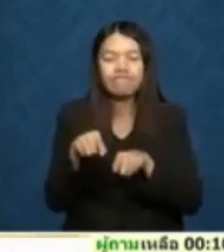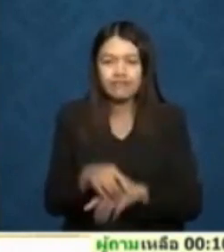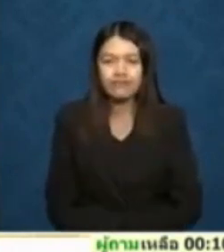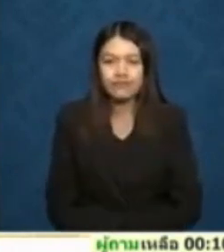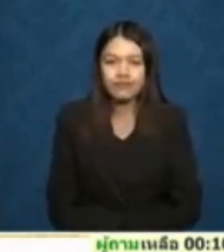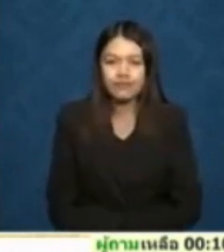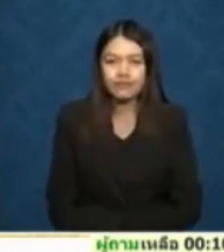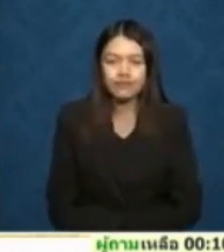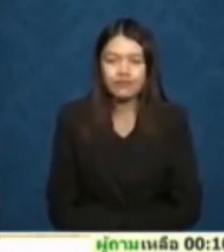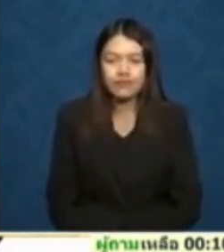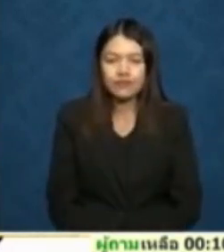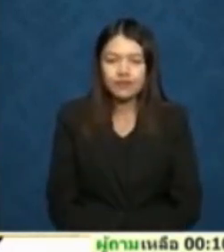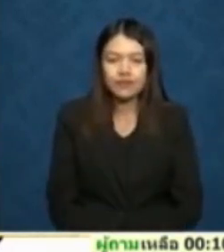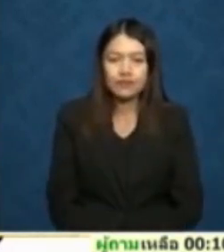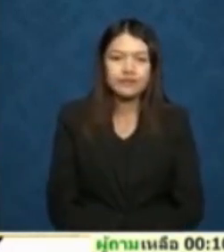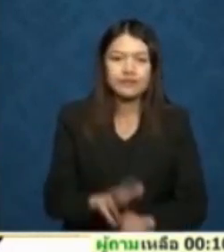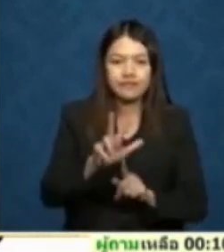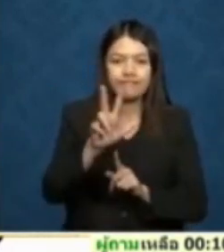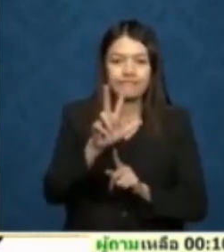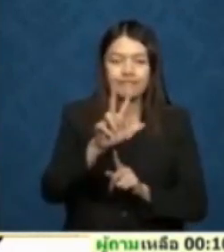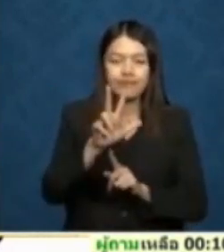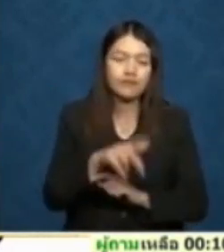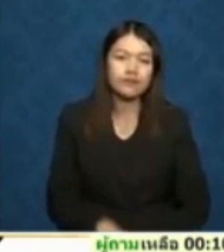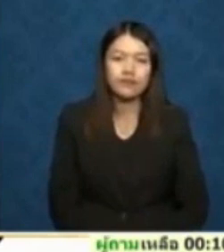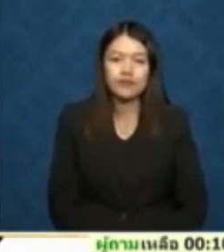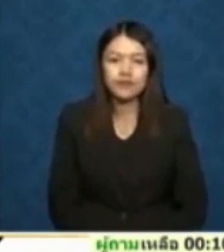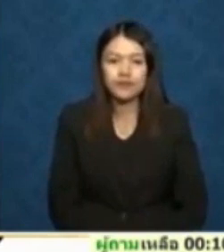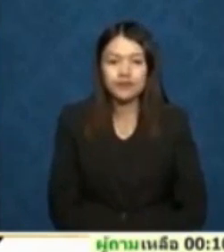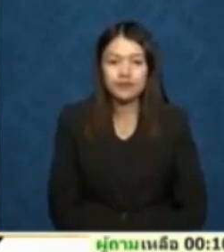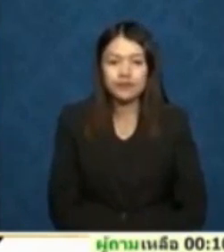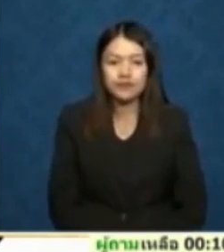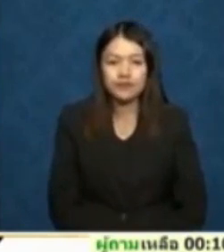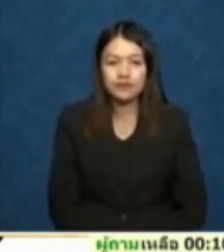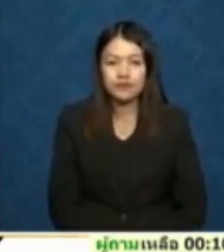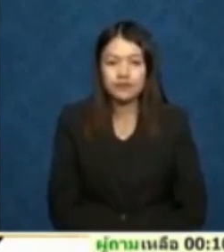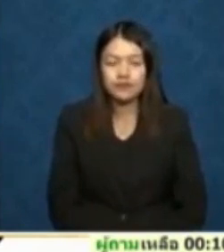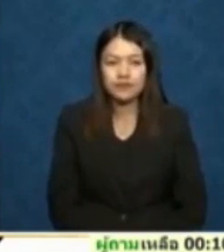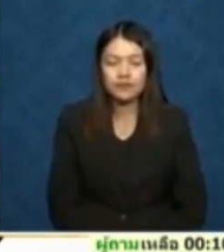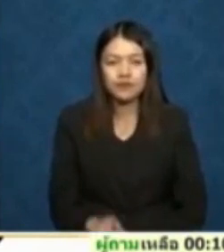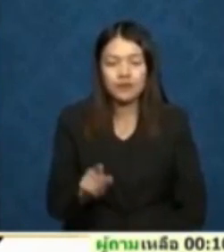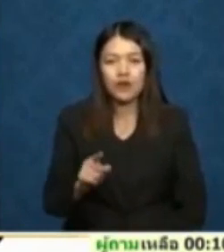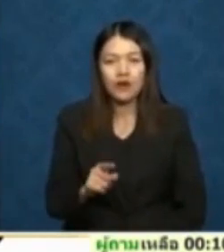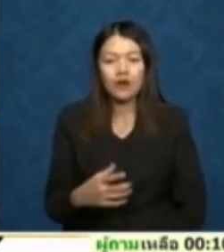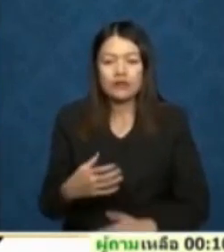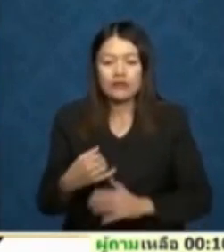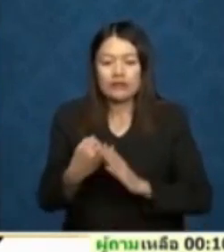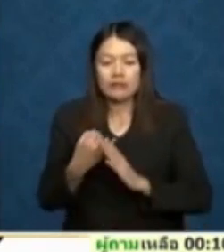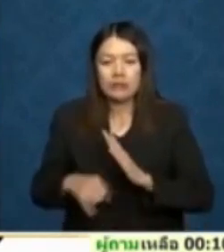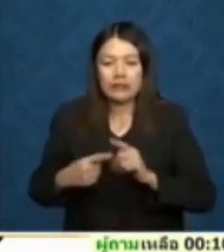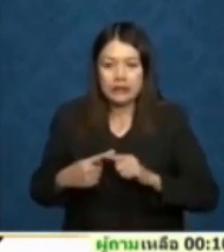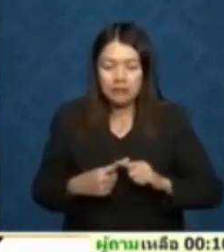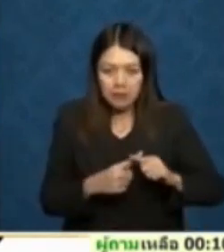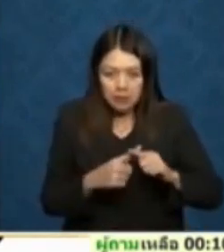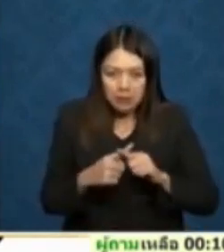อบในประเด็นที่3ความคืบหน้าด้านคดีทำร้ายร่างกายก็คาดว่